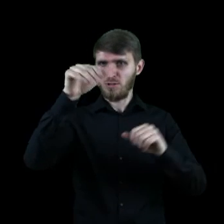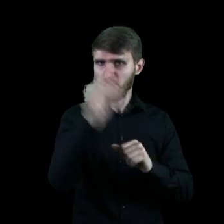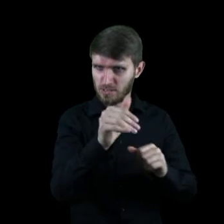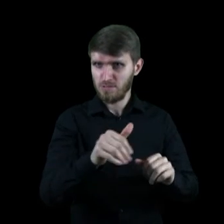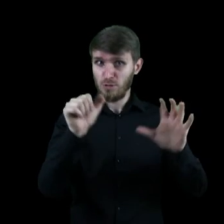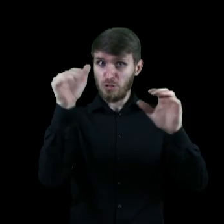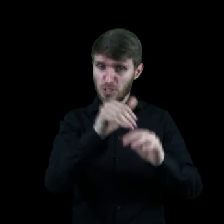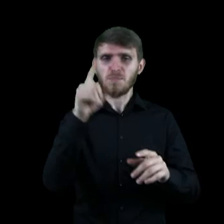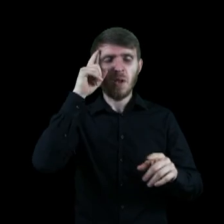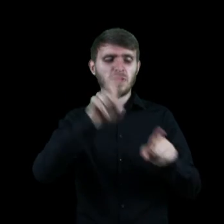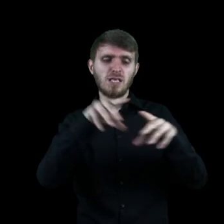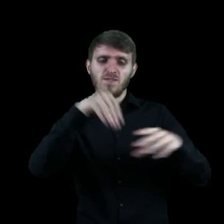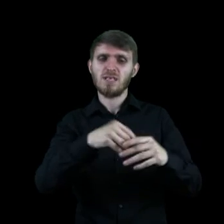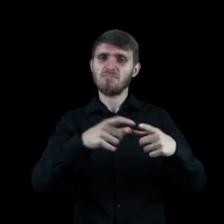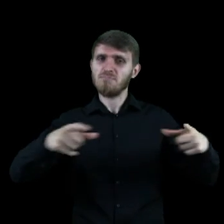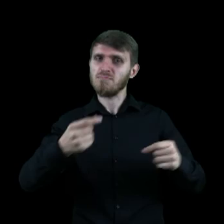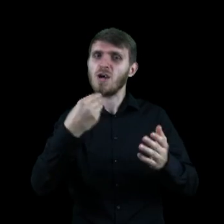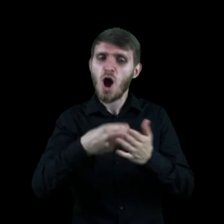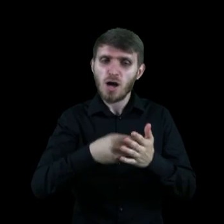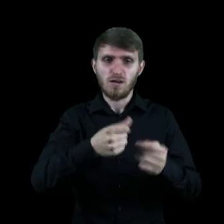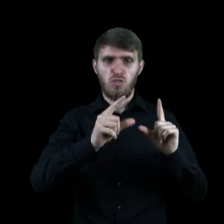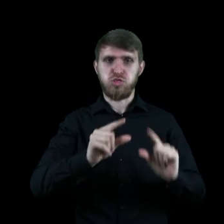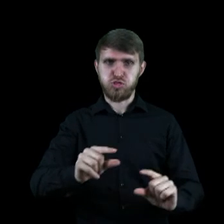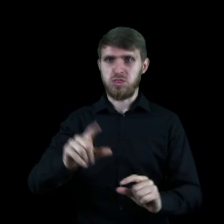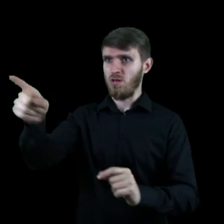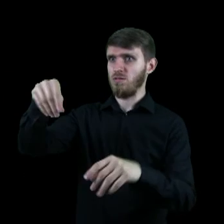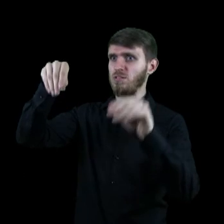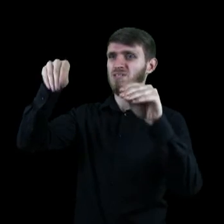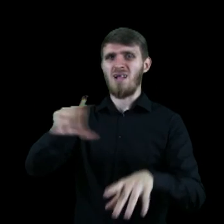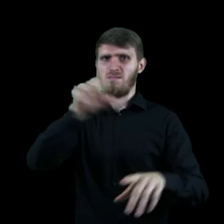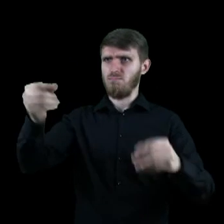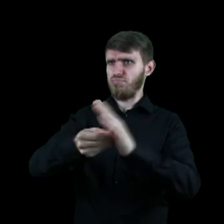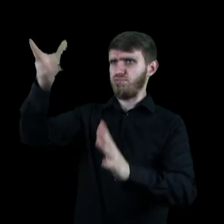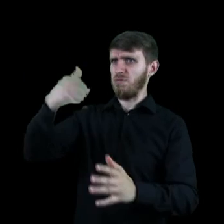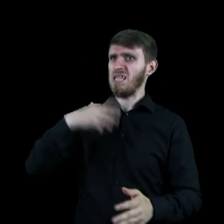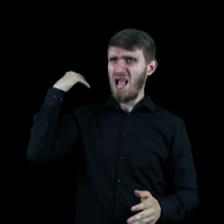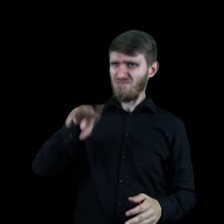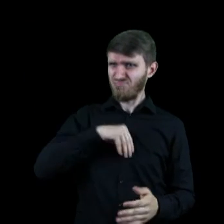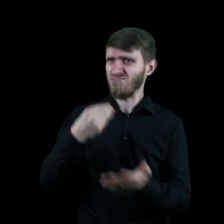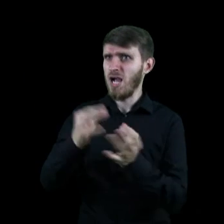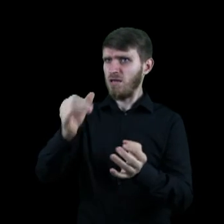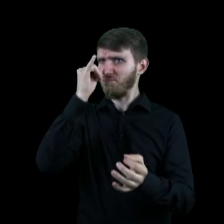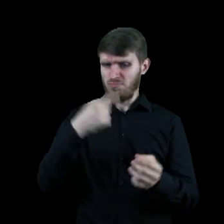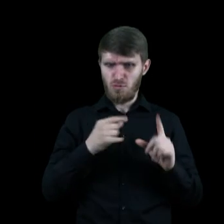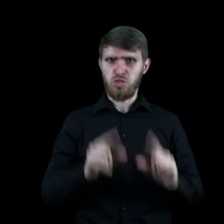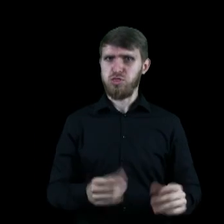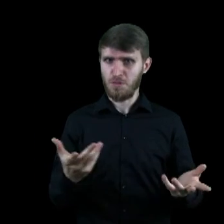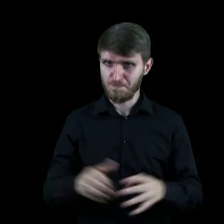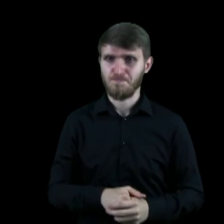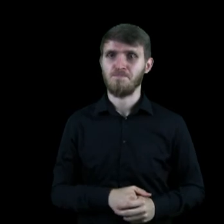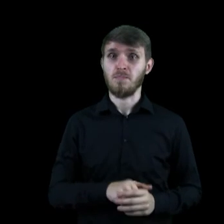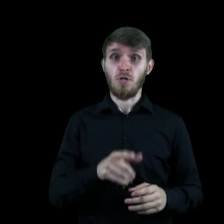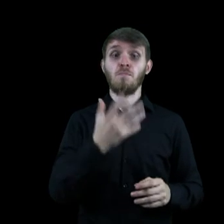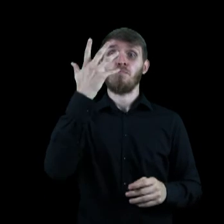złotych w roku pierwszym. 600 tysięcy złotych. Jeśli uwzględnicie deprecjację pieniędzy, czy to jak